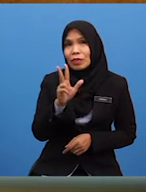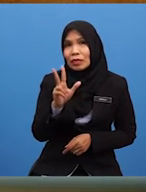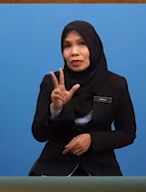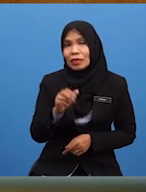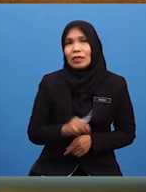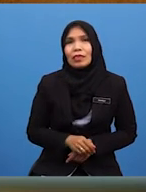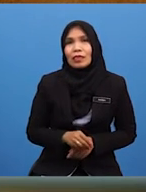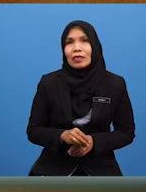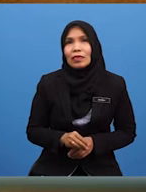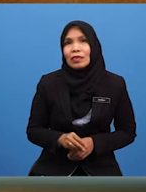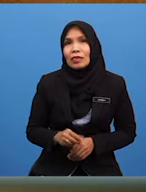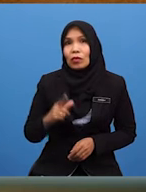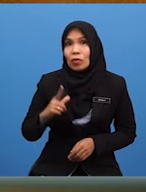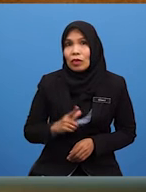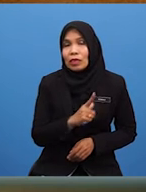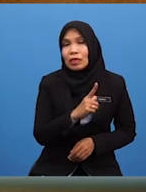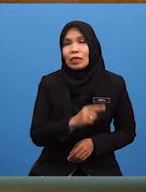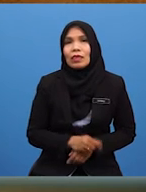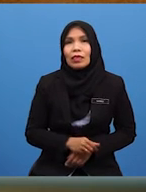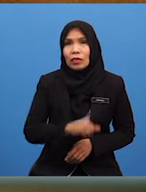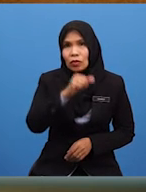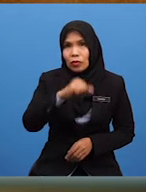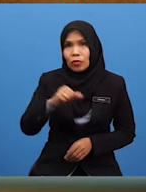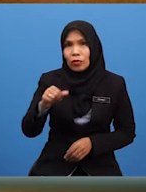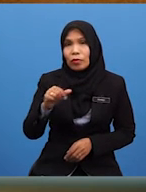1, 2, 3 mewakili huruf L.